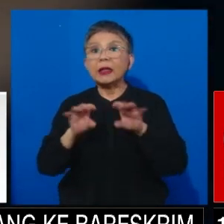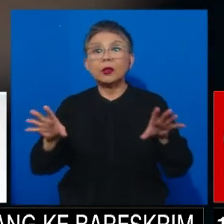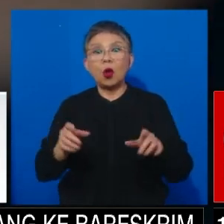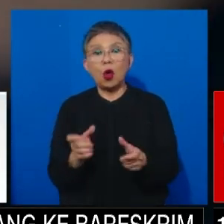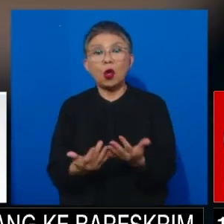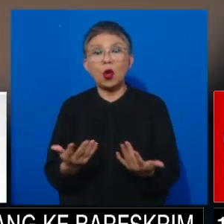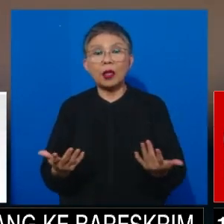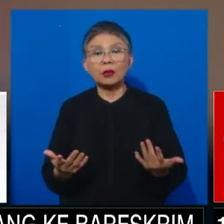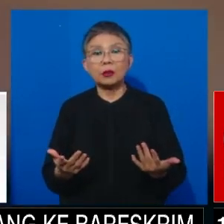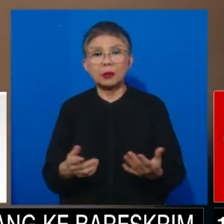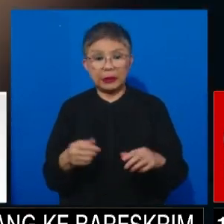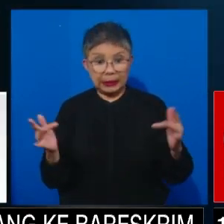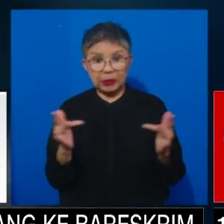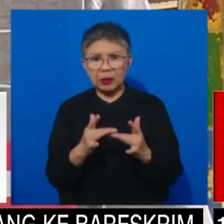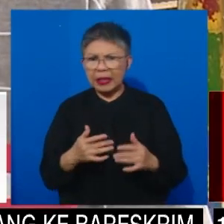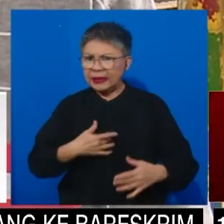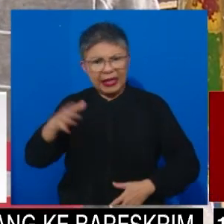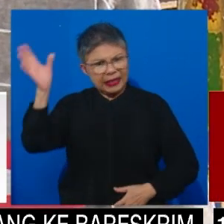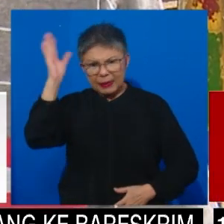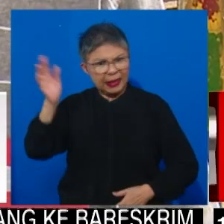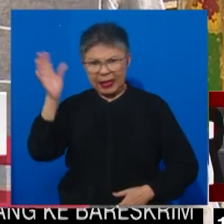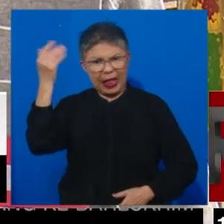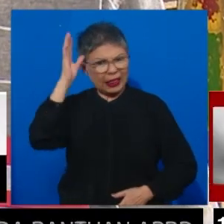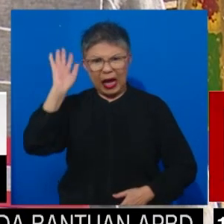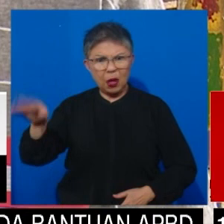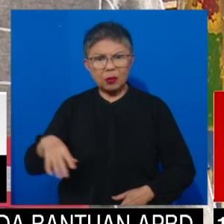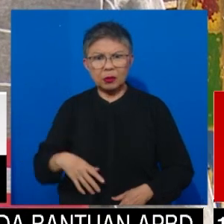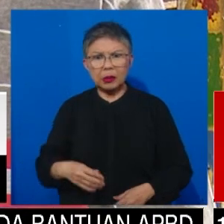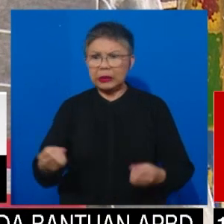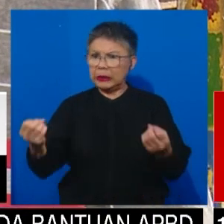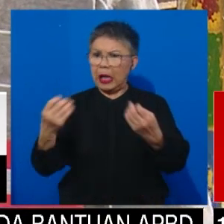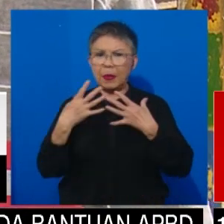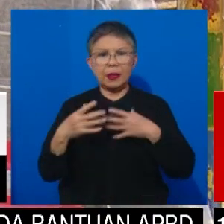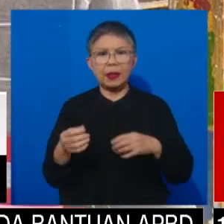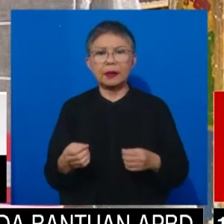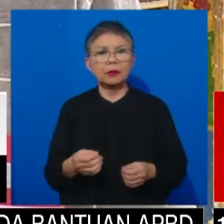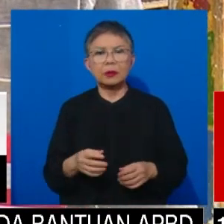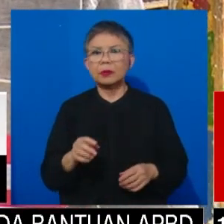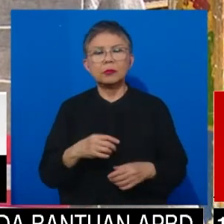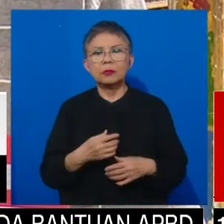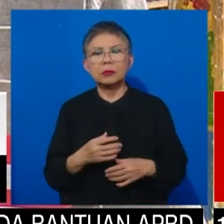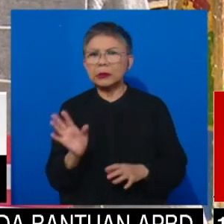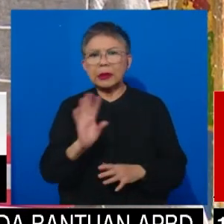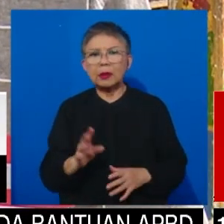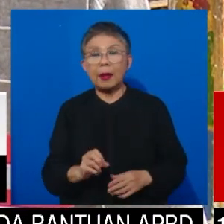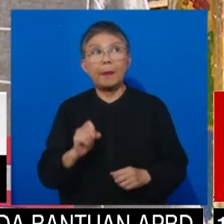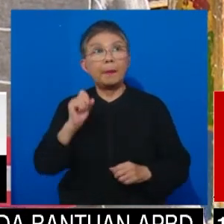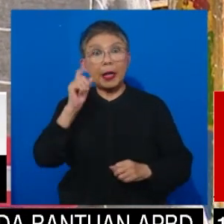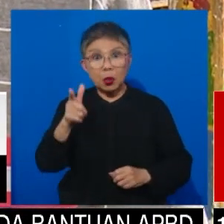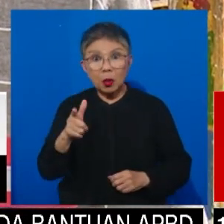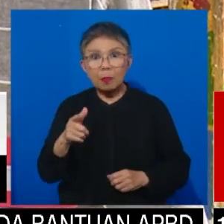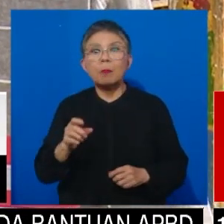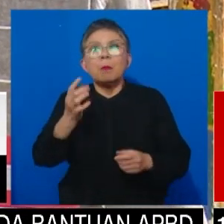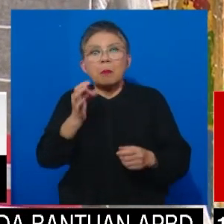warganya. Jadi nggak tahu sama sekali, nggak dikabarin sama siapapun gitu. Setelah besoknya saya dikasih